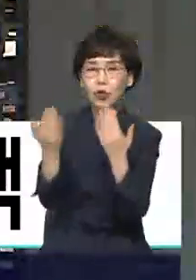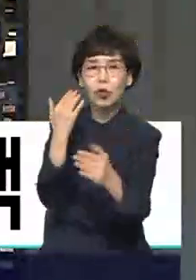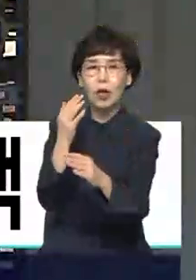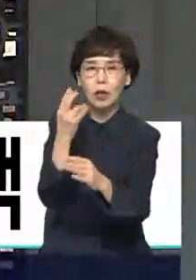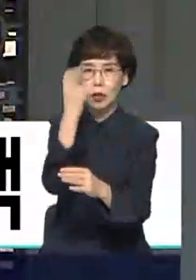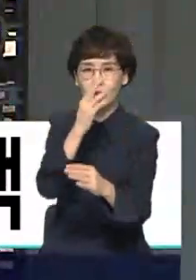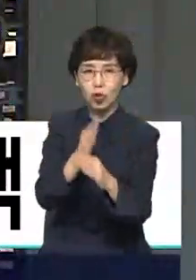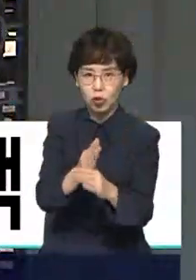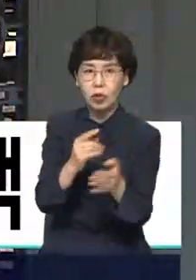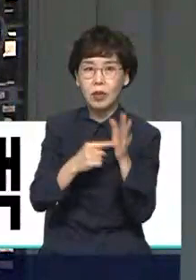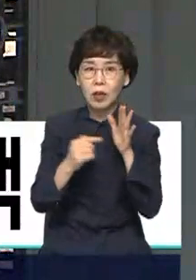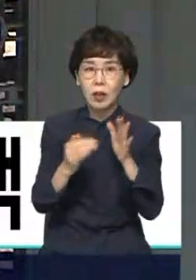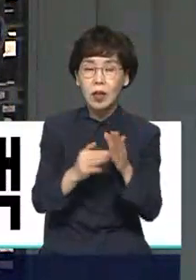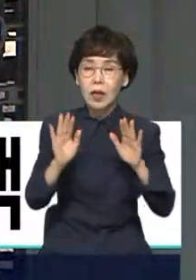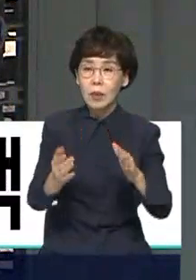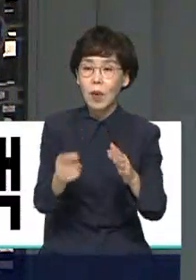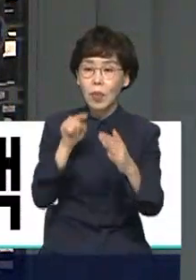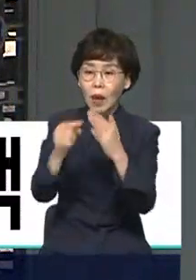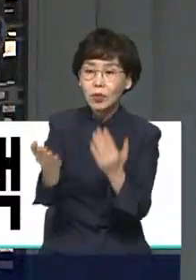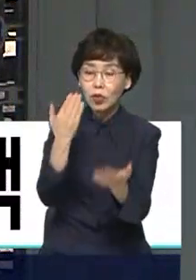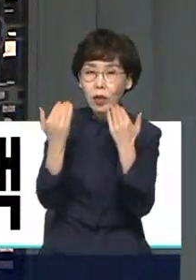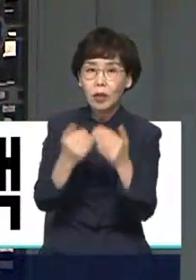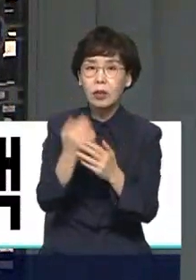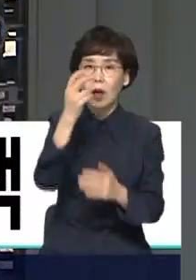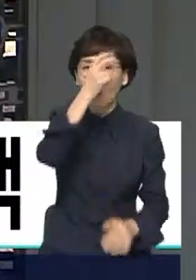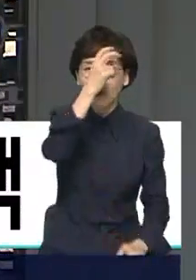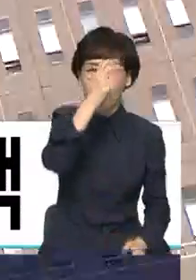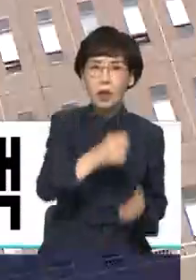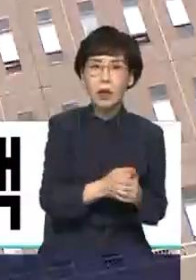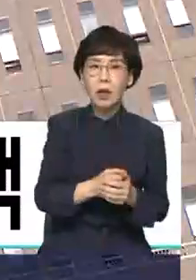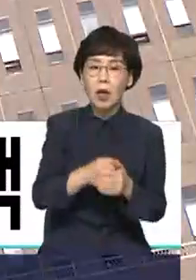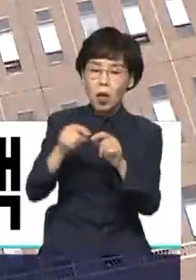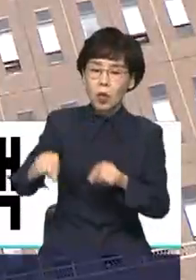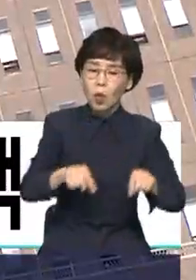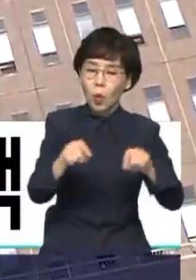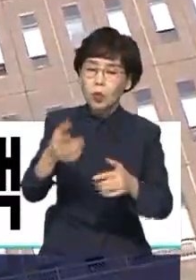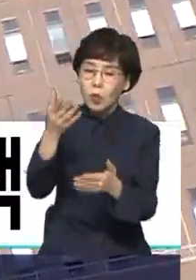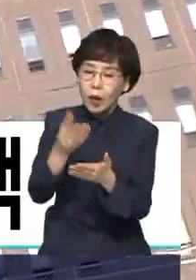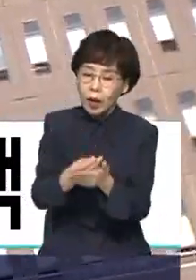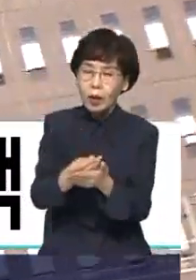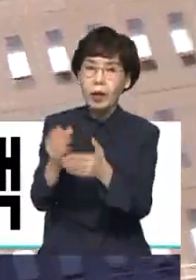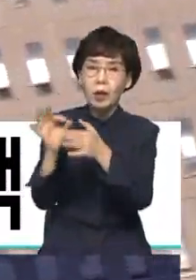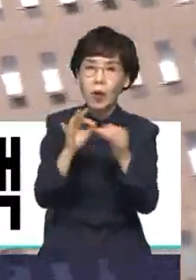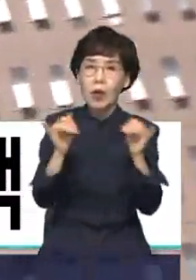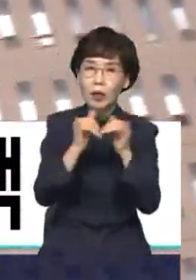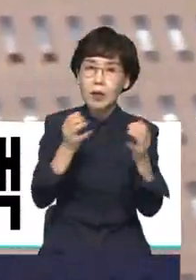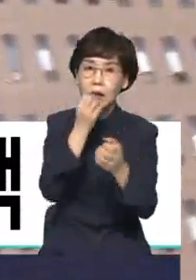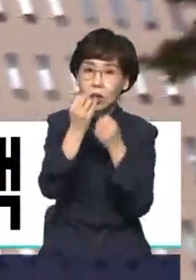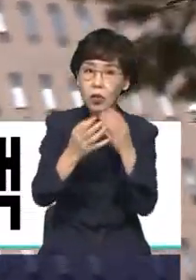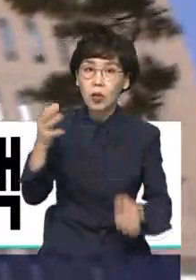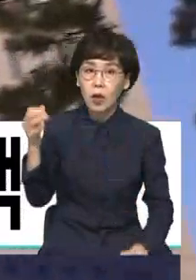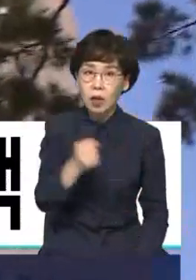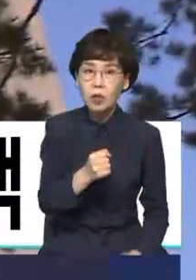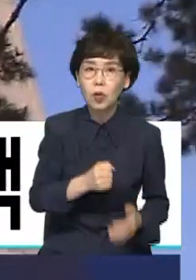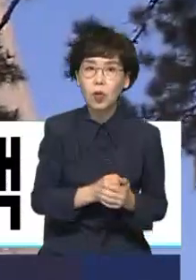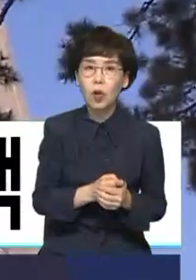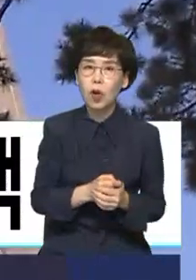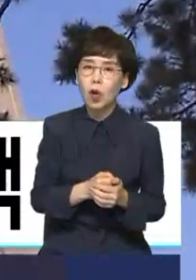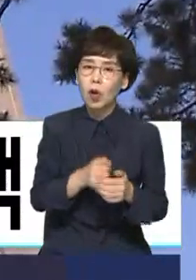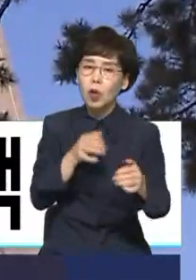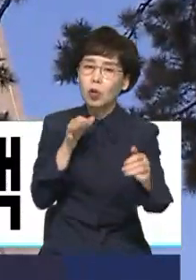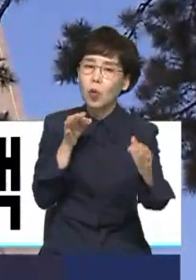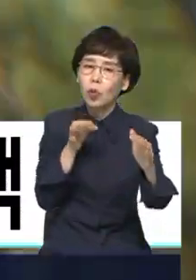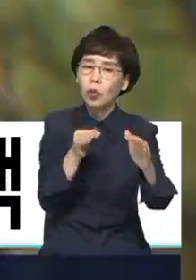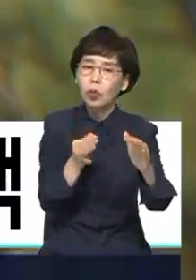있다고 밝혔습니다 이번 압수수색은 검찰이 녹음 파일 관련자 진술 등을 토대로 수수자 군으로 좁힌